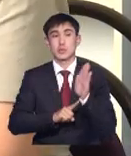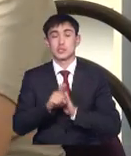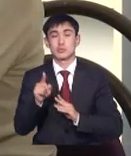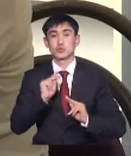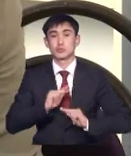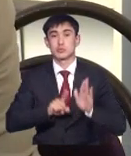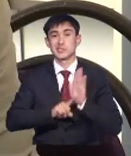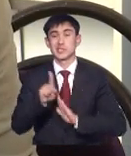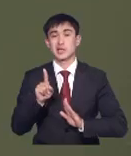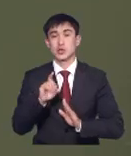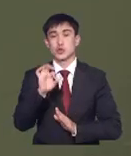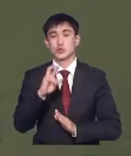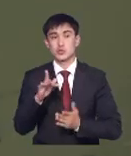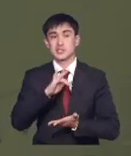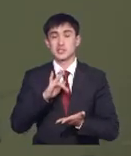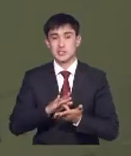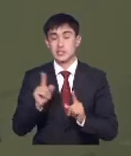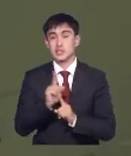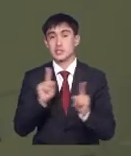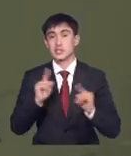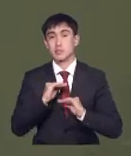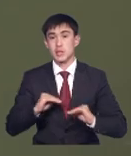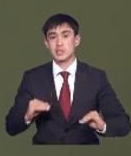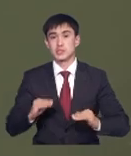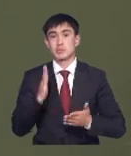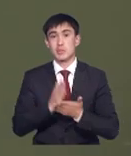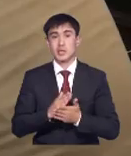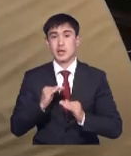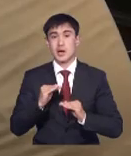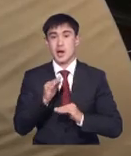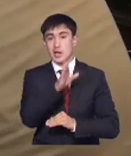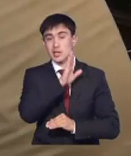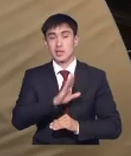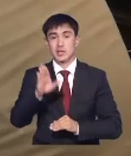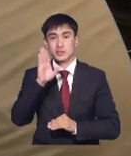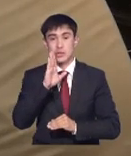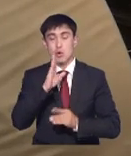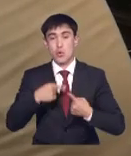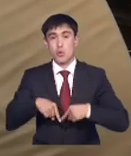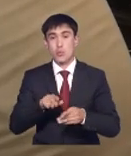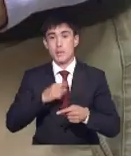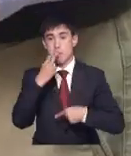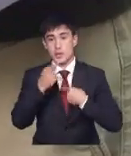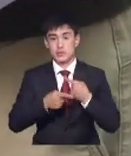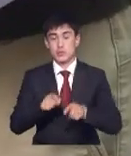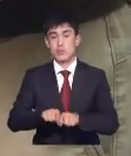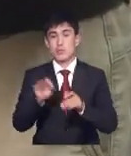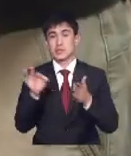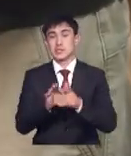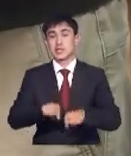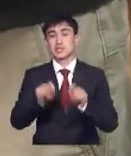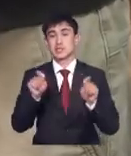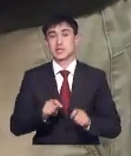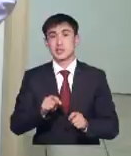жұмыс бастаған аталмыш әлеуметтік орталық ерекше баласы бар аналарды қоғамға бейімдеу мақсатында ашылған. Әлеуметтік кәсіпкер